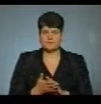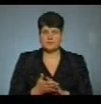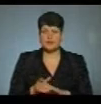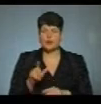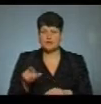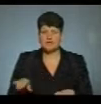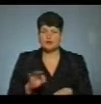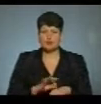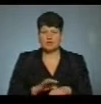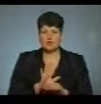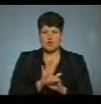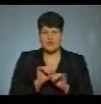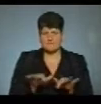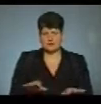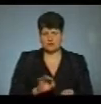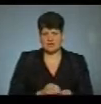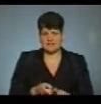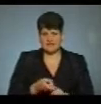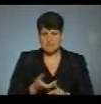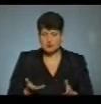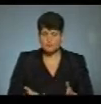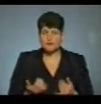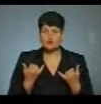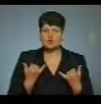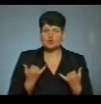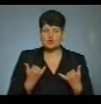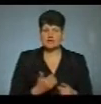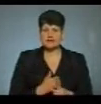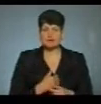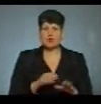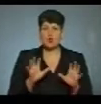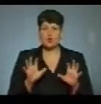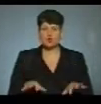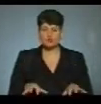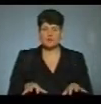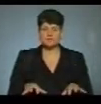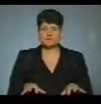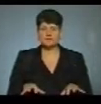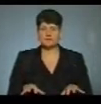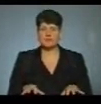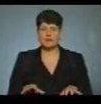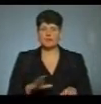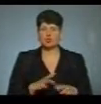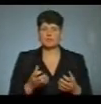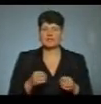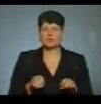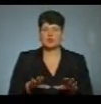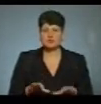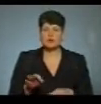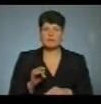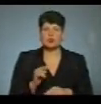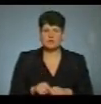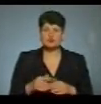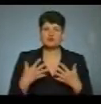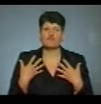хворі на коронавірусну інфекцію. Так. І сьогодні з ініціативи голови на штабі було десь прийнято рішення про те, що